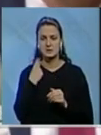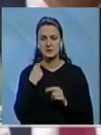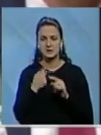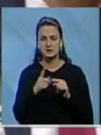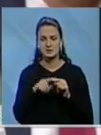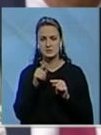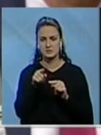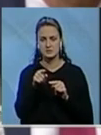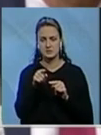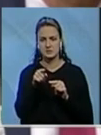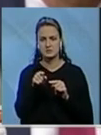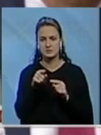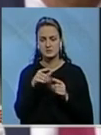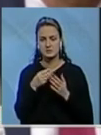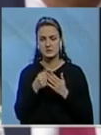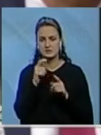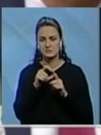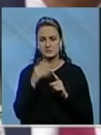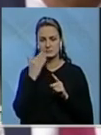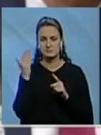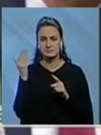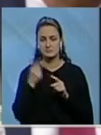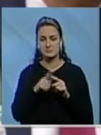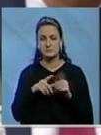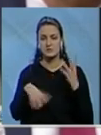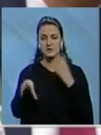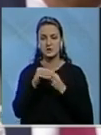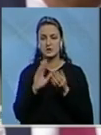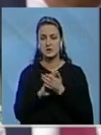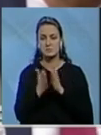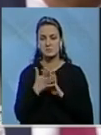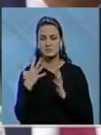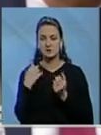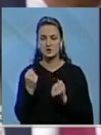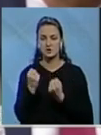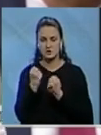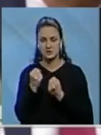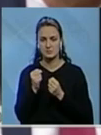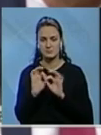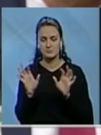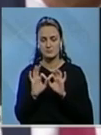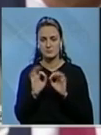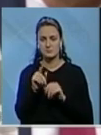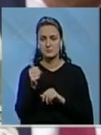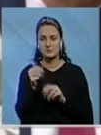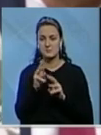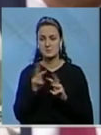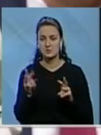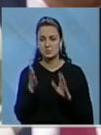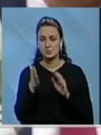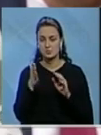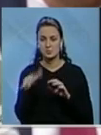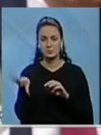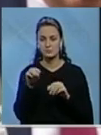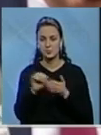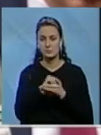Premier Ministry Ereza Mays, Sagangebus, it would Gamo with a man deputat of Shetah Mebis Harda Cheris Kenmozada. Premierist Mit took Anum Deblebi documents for